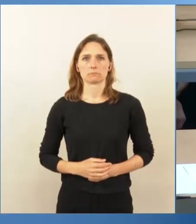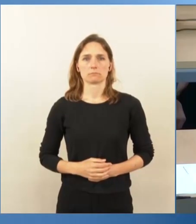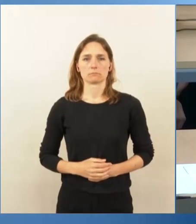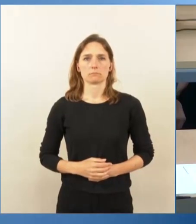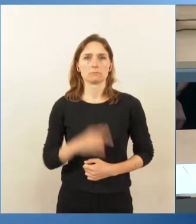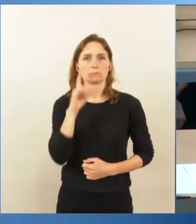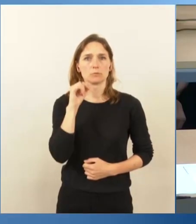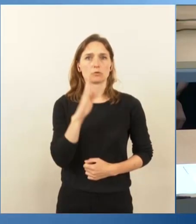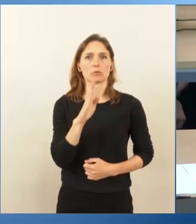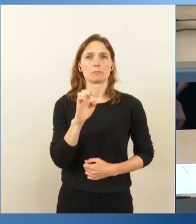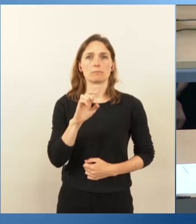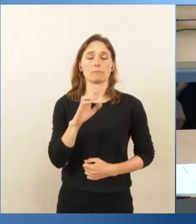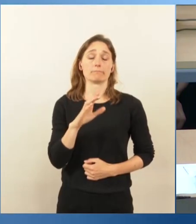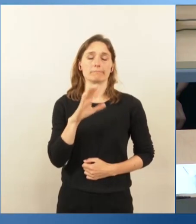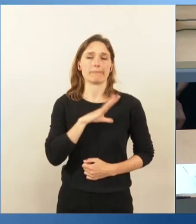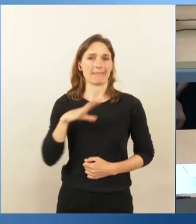Marco Bel-Air